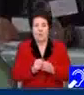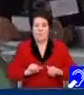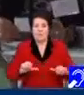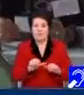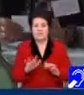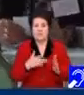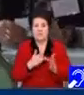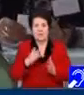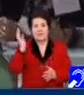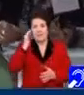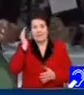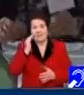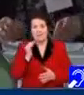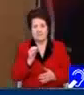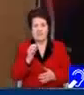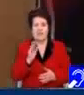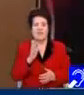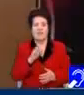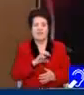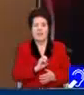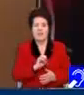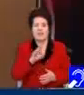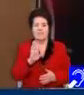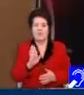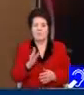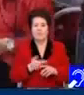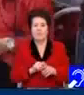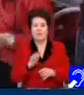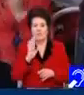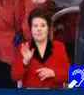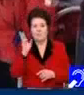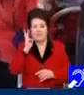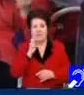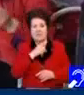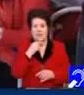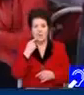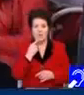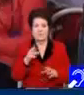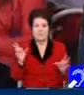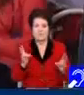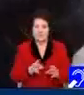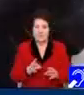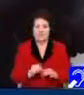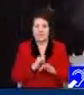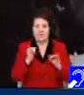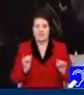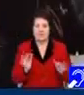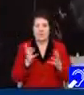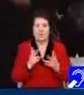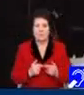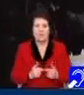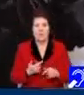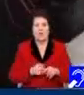Electorale Centrale de la Tiraspol, Elena Gorodețcaia, ar fi discutat cu reprezentanții Ambasadei Ruse despre necesitatea creșterii numărului